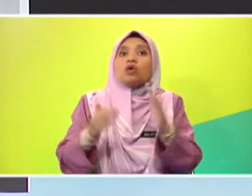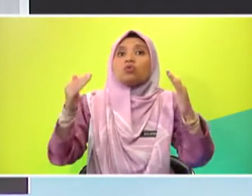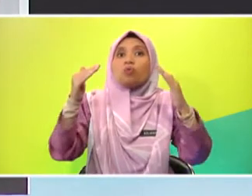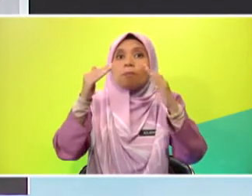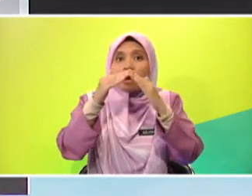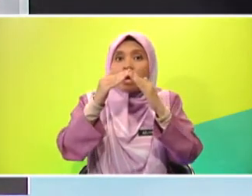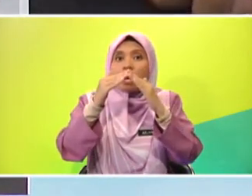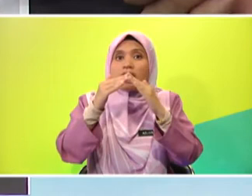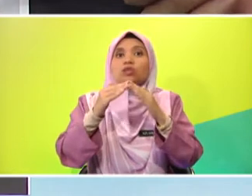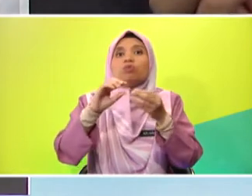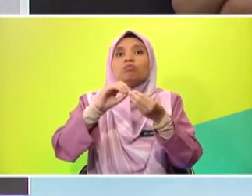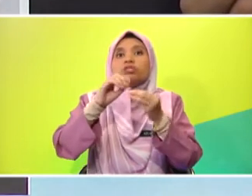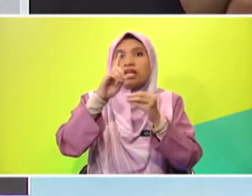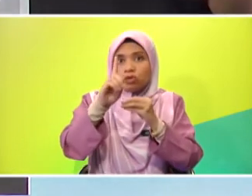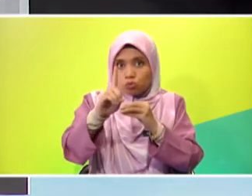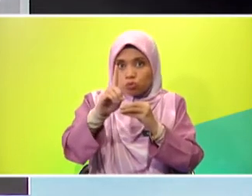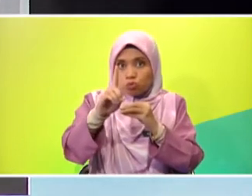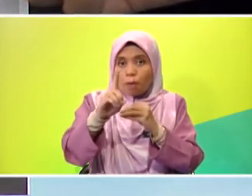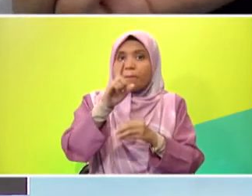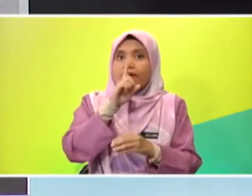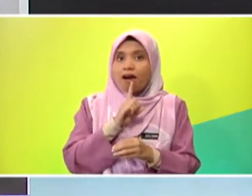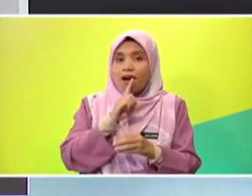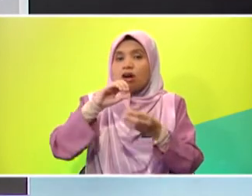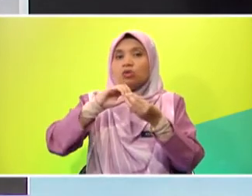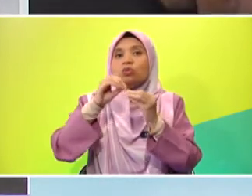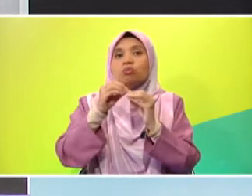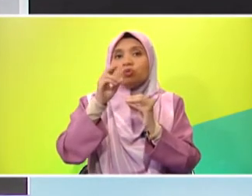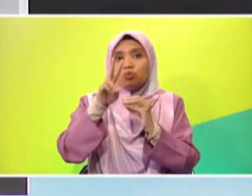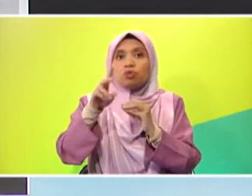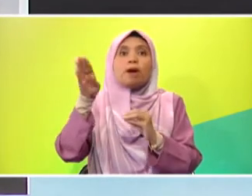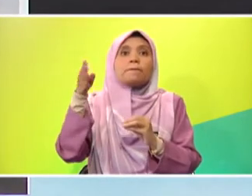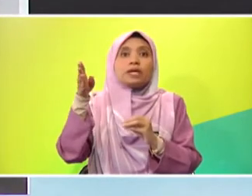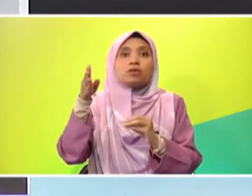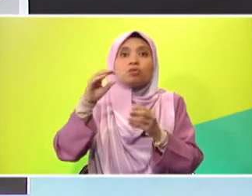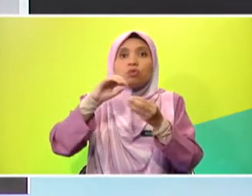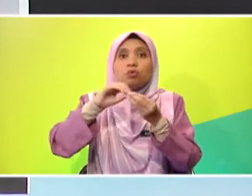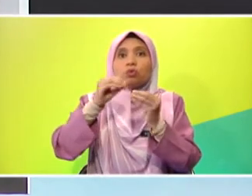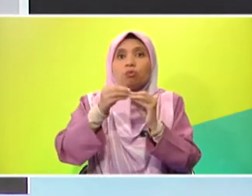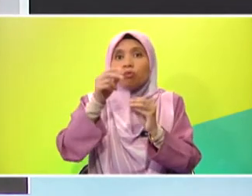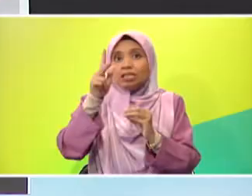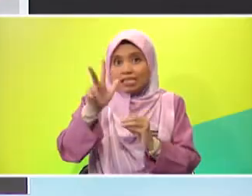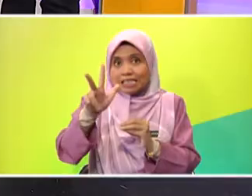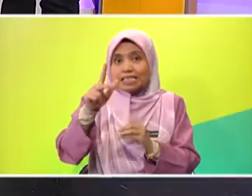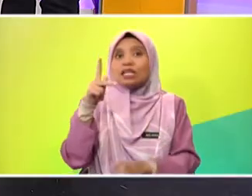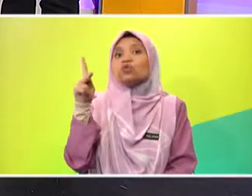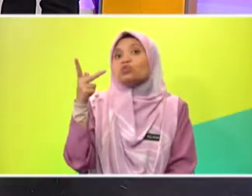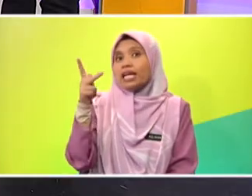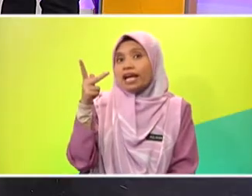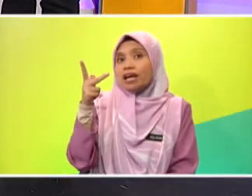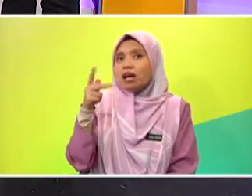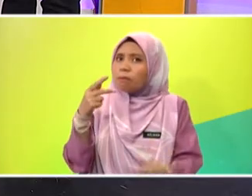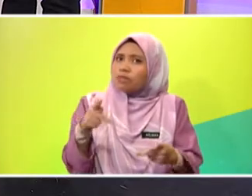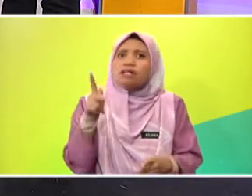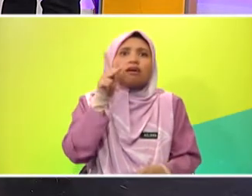yaitu rumah merah 001 mungkin rumah biru no2 dan rumah kuning 003 karena